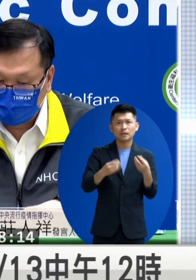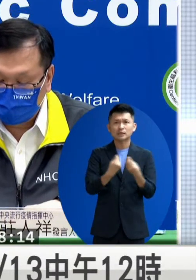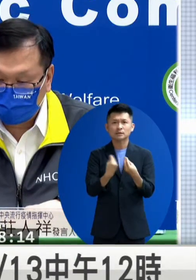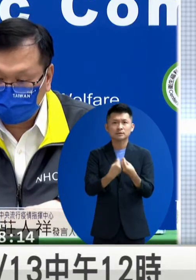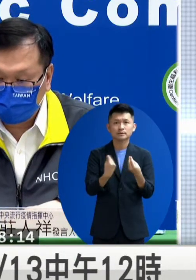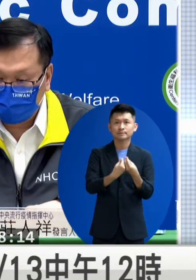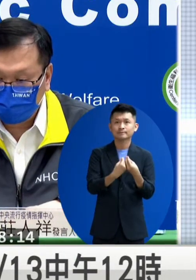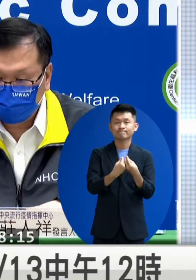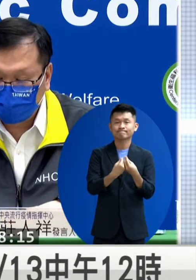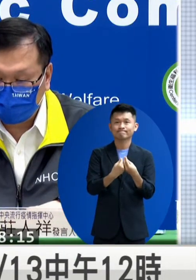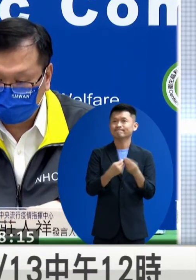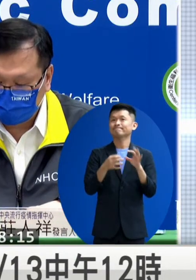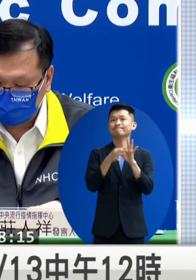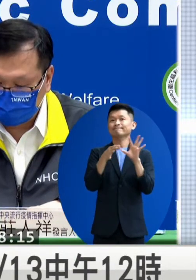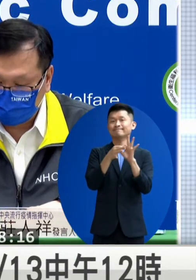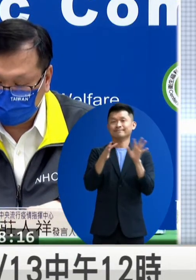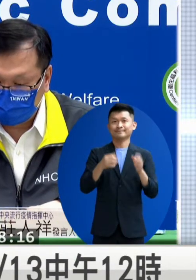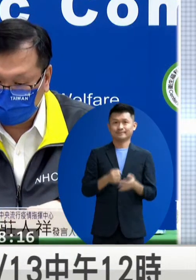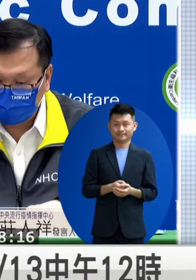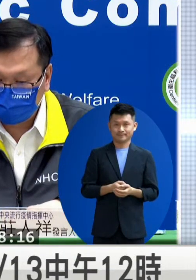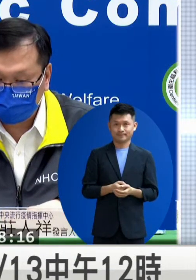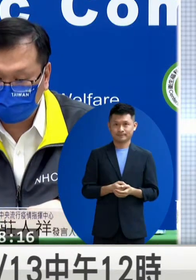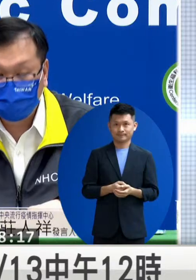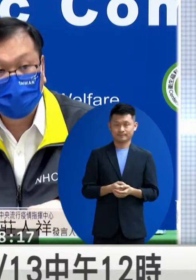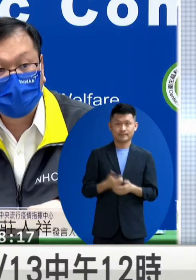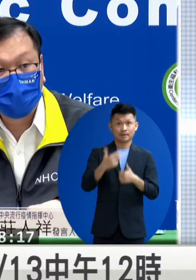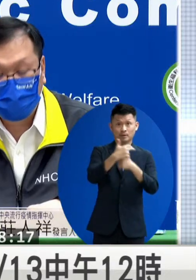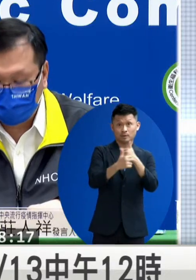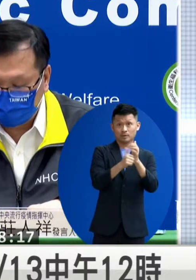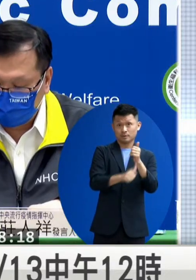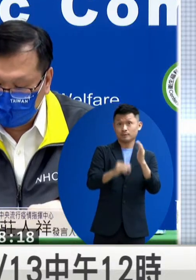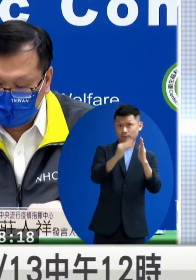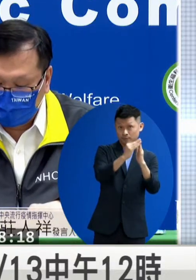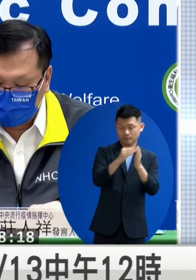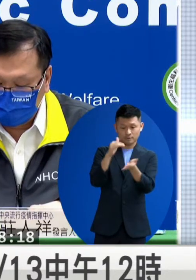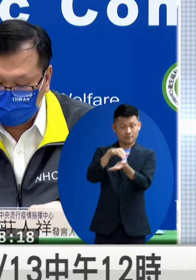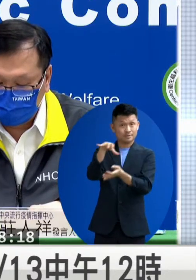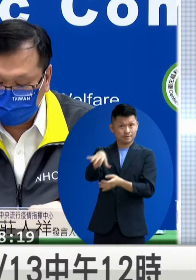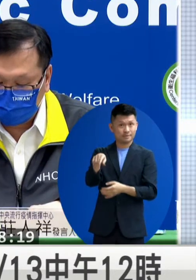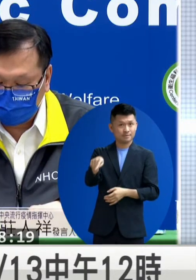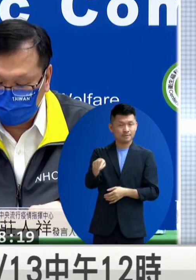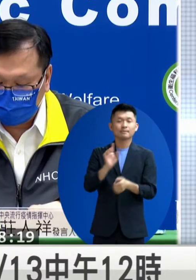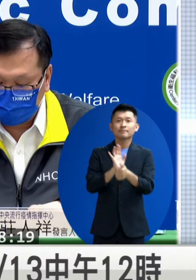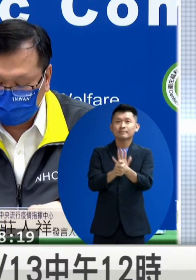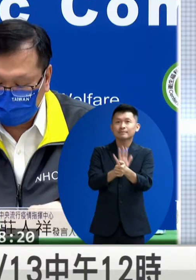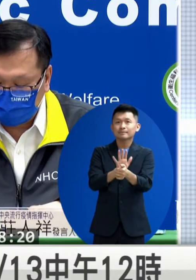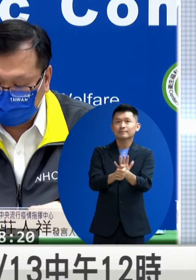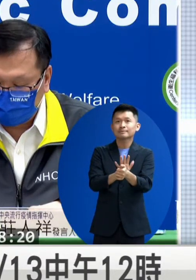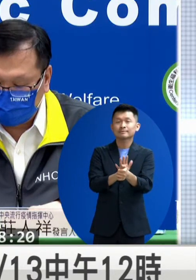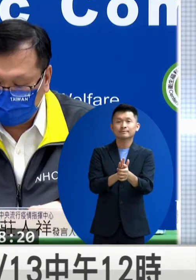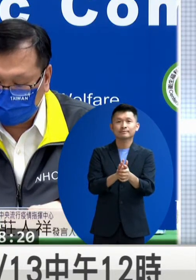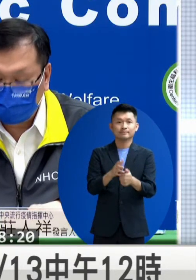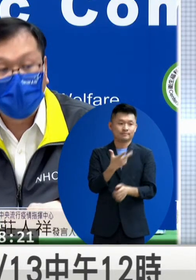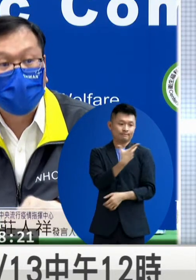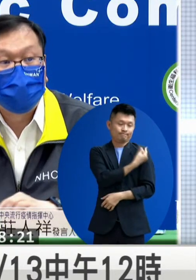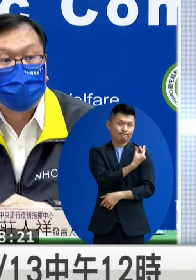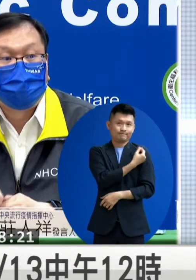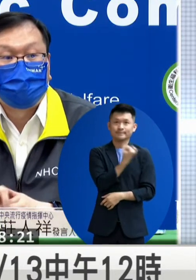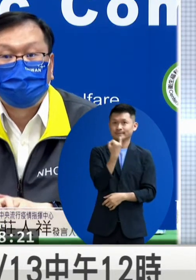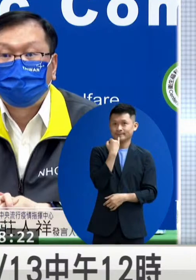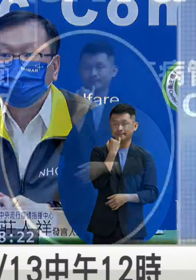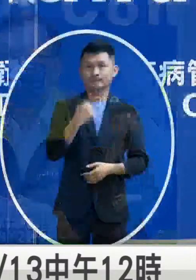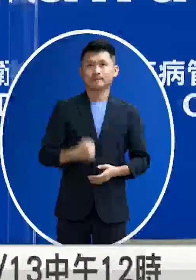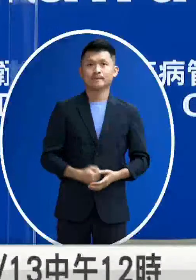以透过。这个我们的卫生局或是这个医院哦，来协助做这个疫苗的接种。